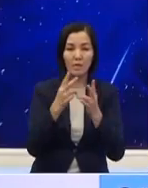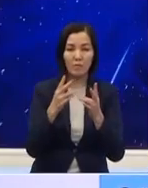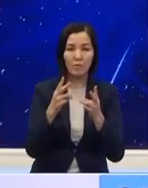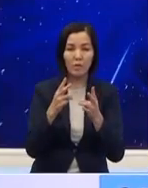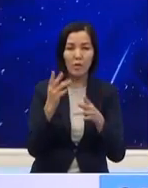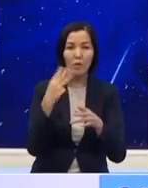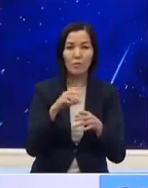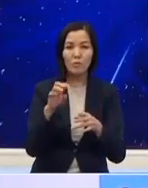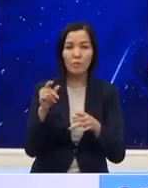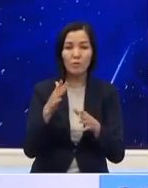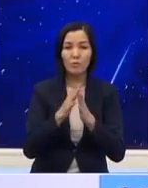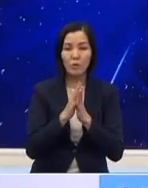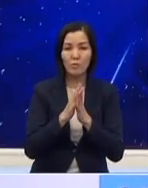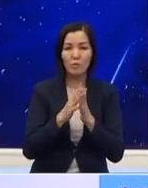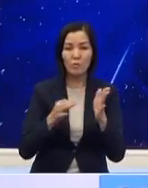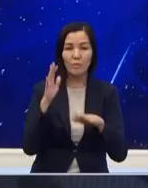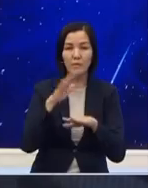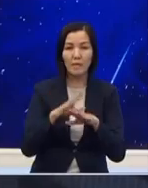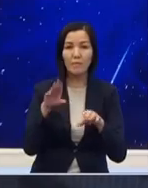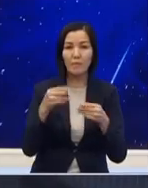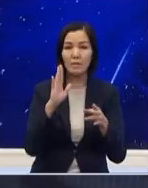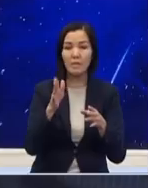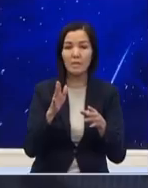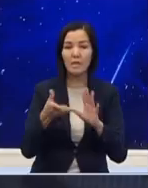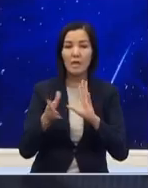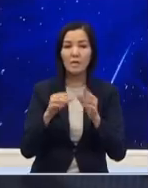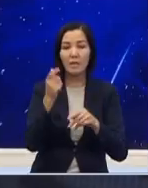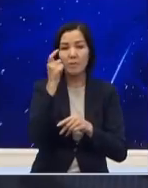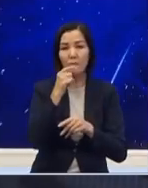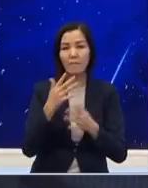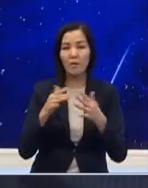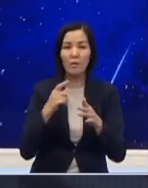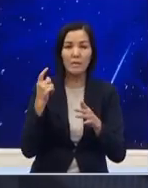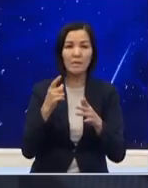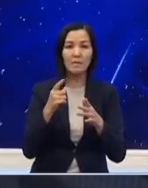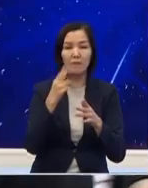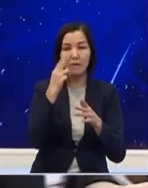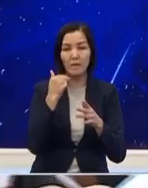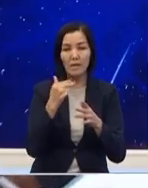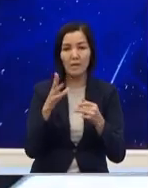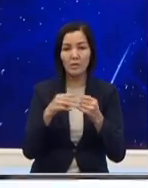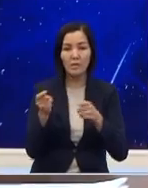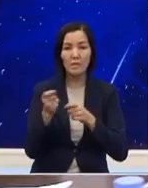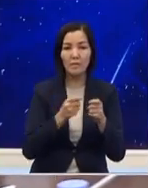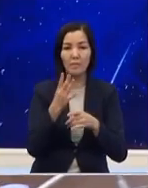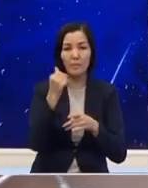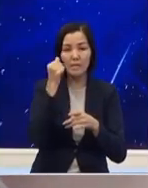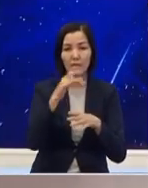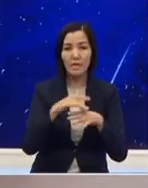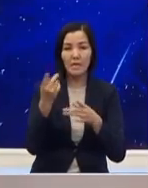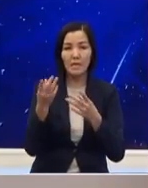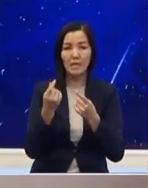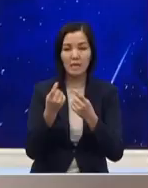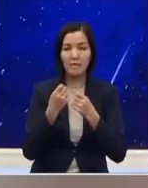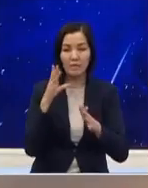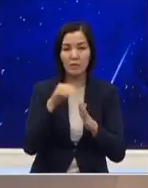басшылығы 30 миллион сұрап отыр. Амандық Баталов беріңдер деді. Жалпы Жаркент жері ауыл шаруашылығына қолайлы. Жергілікті билік алдағы жылы 5 ірі инвесторлық